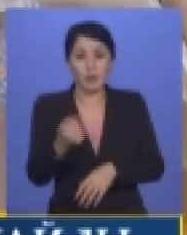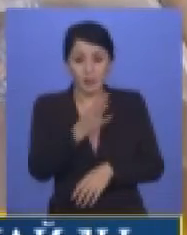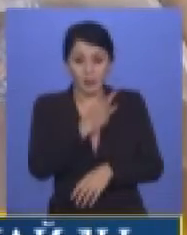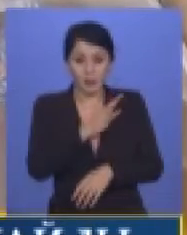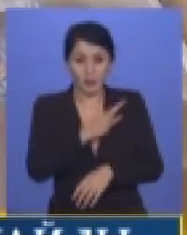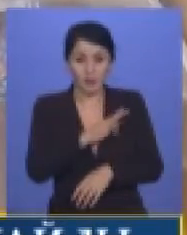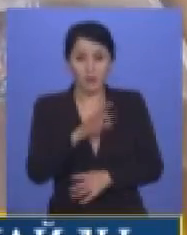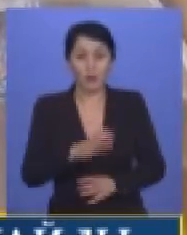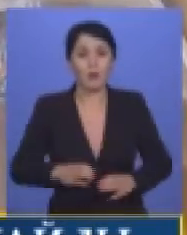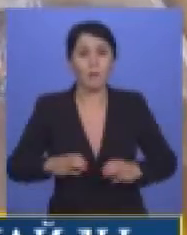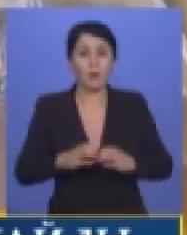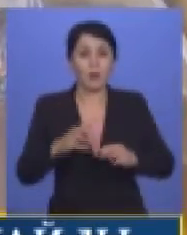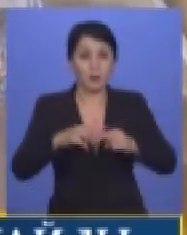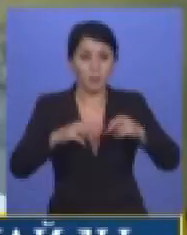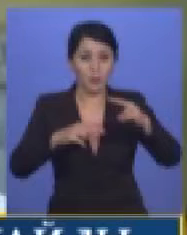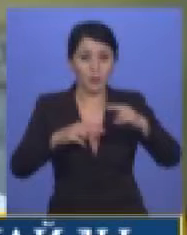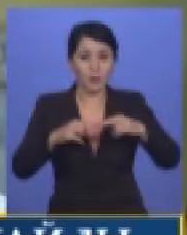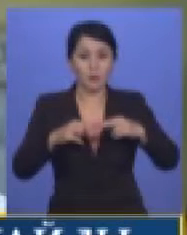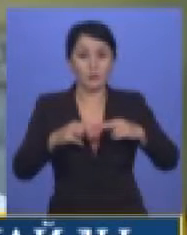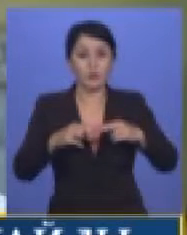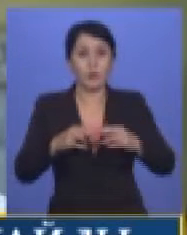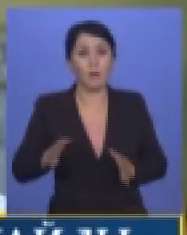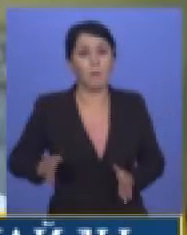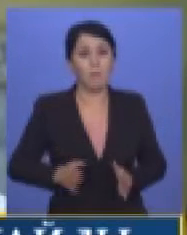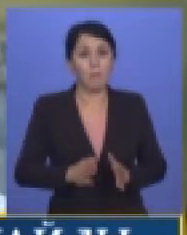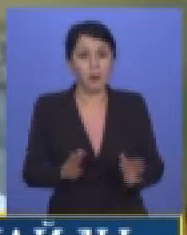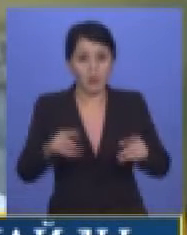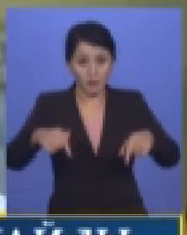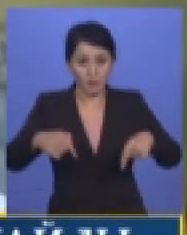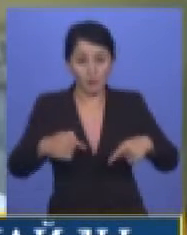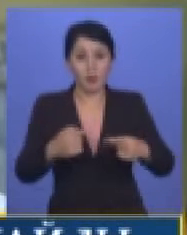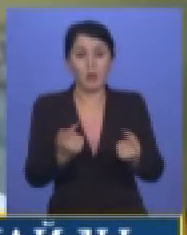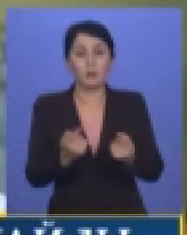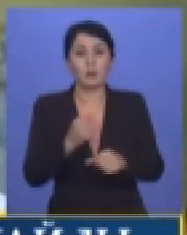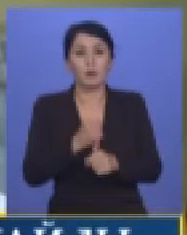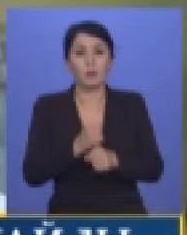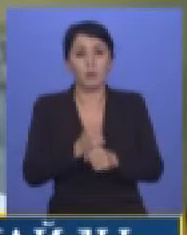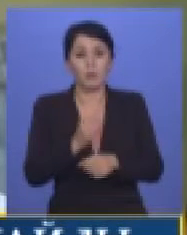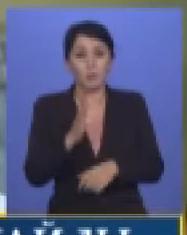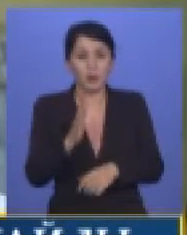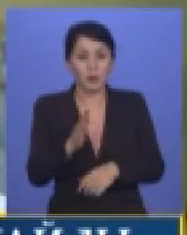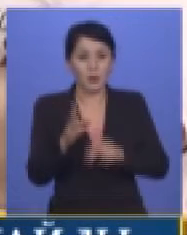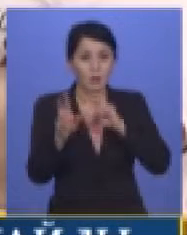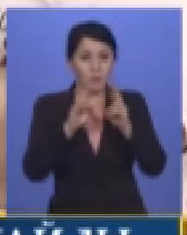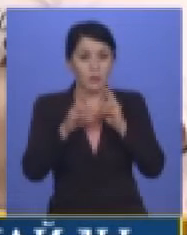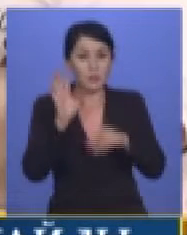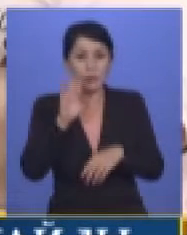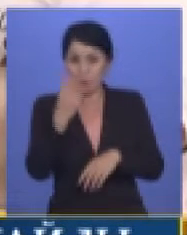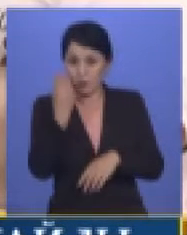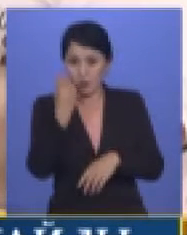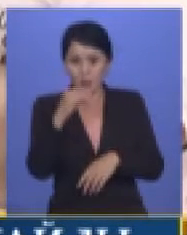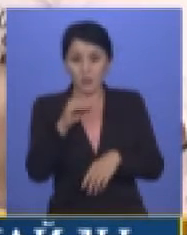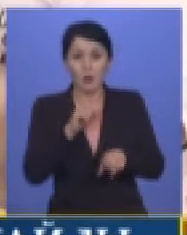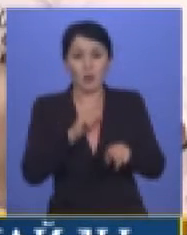бөлген. Тағы серіктестік құрылыс шараларынан соң бүлдірген жол учаскелерін айтқызбай бірден қалыпқа келтіріп отырады. Жиында судың сапасы жайлы да